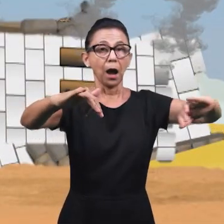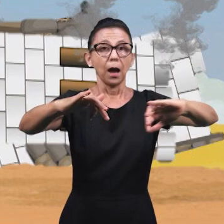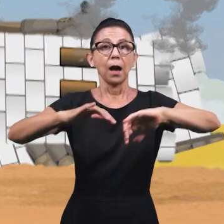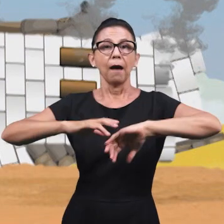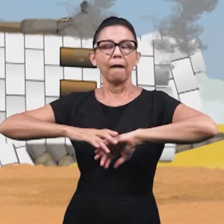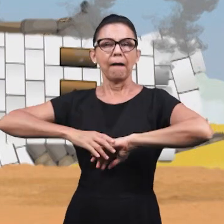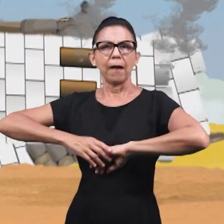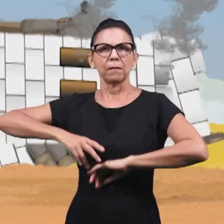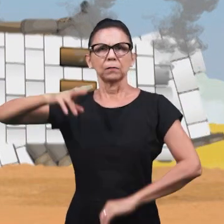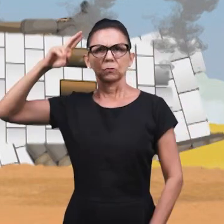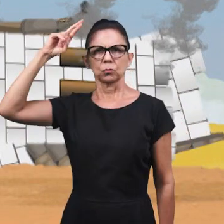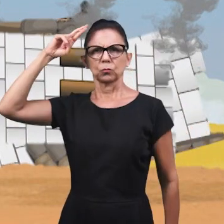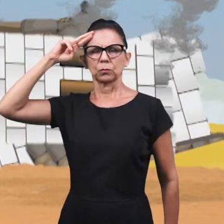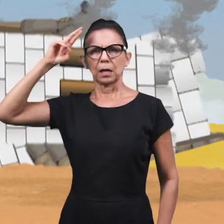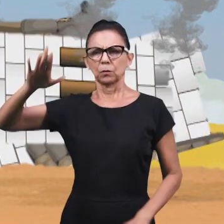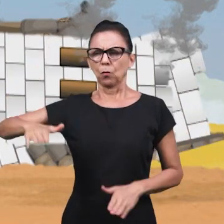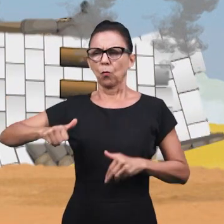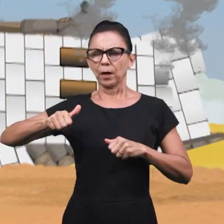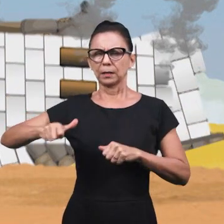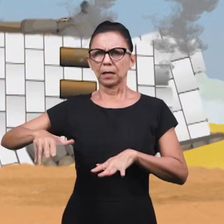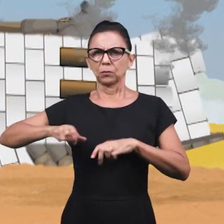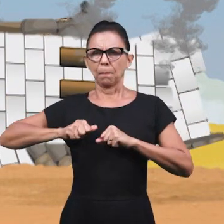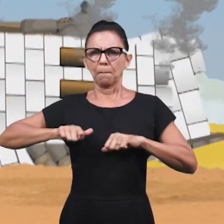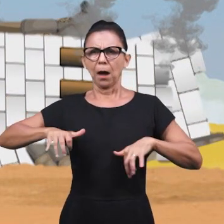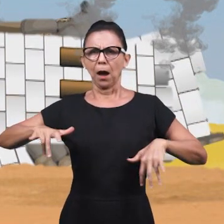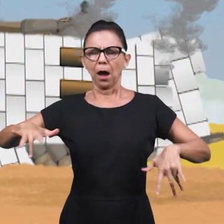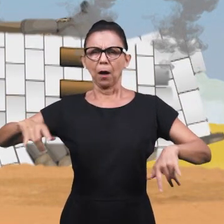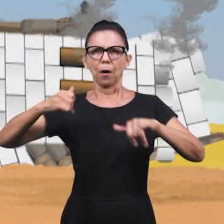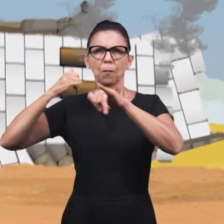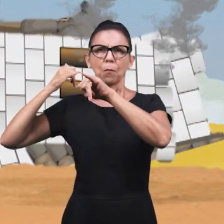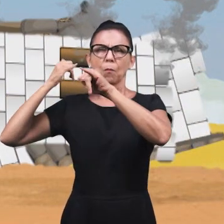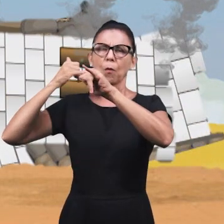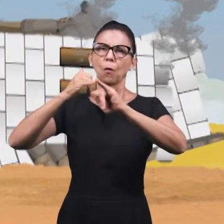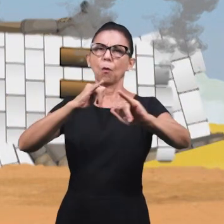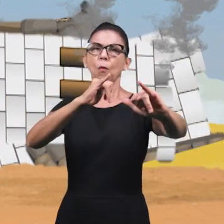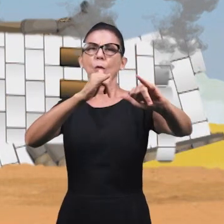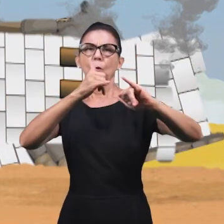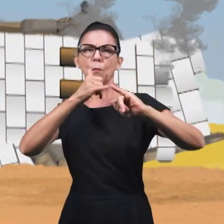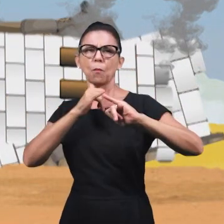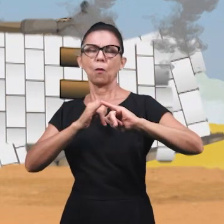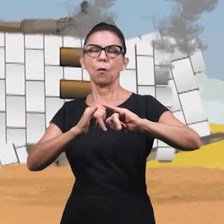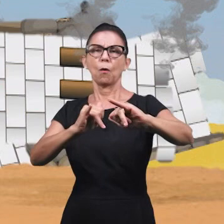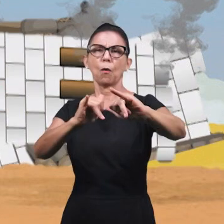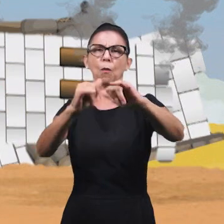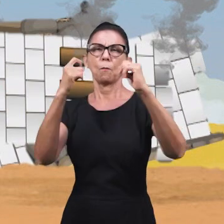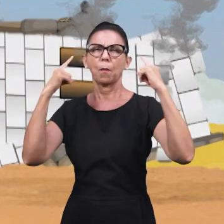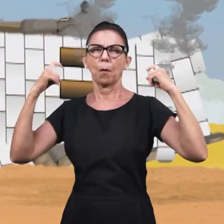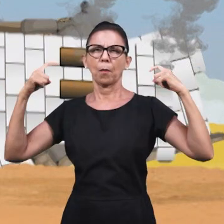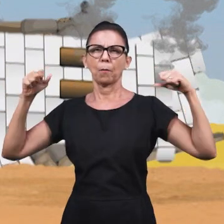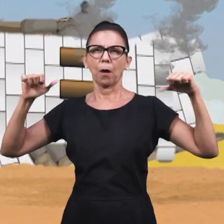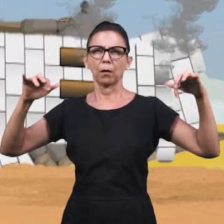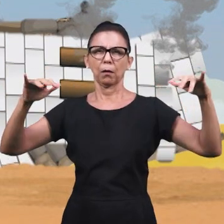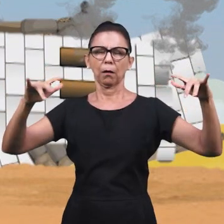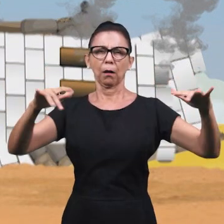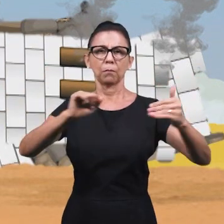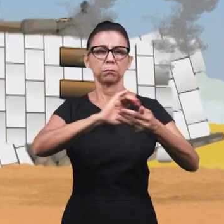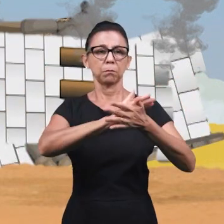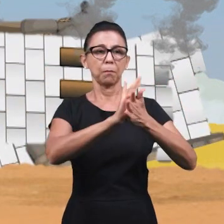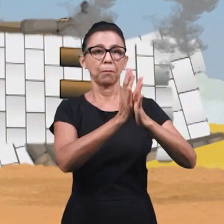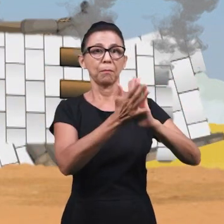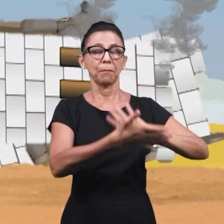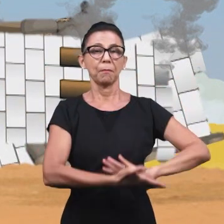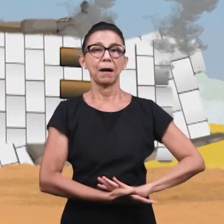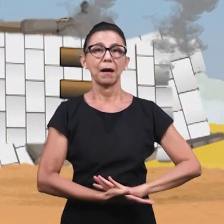tombées par le pouvoir de Dieu. La ville a été complètement détruite. Mais regardez bien, la